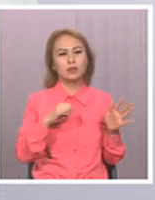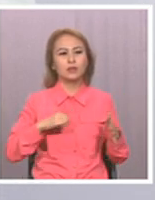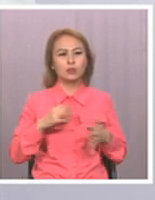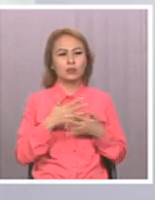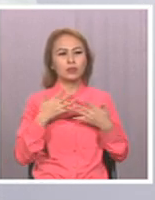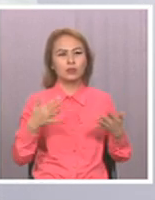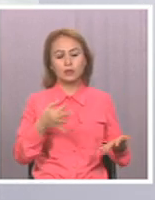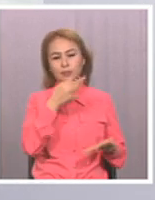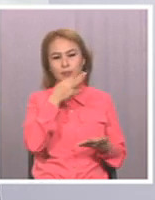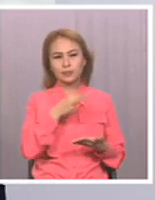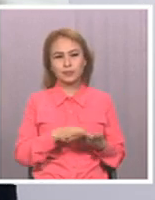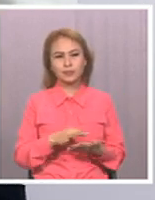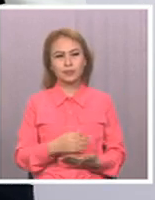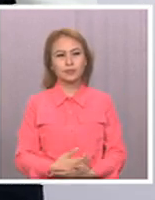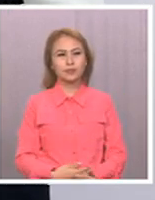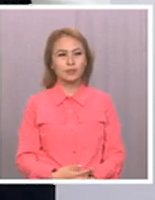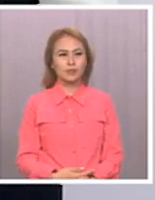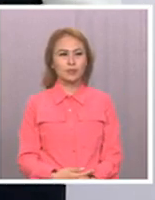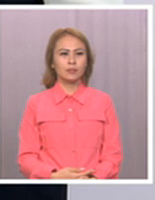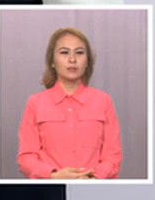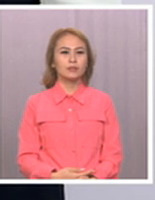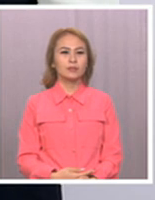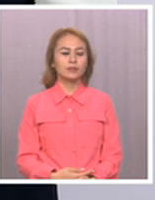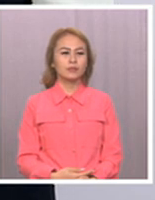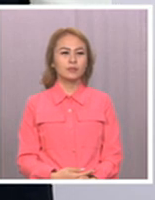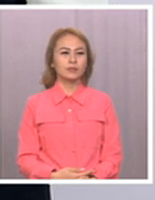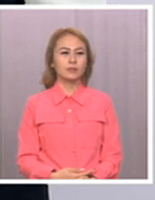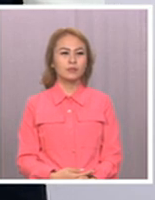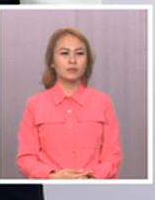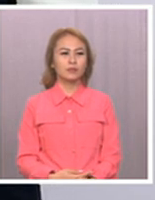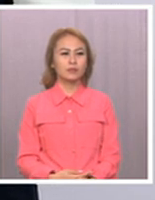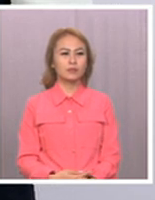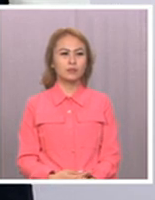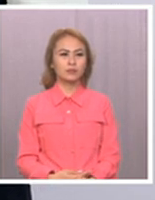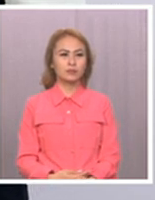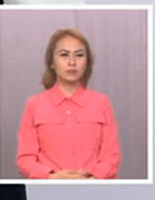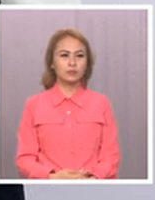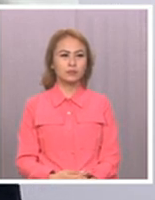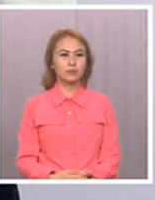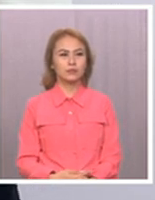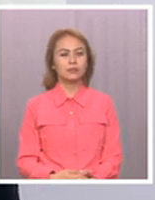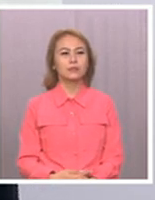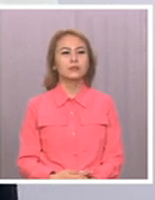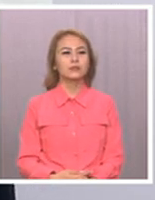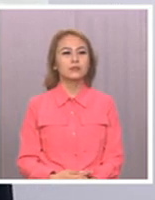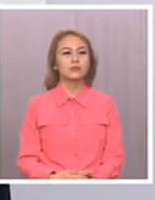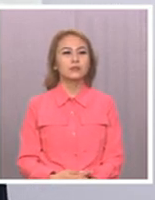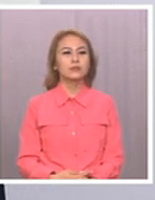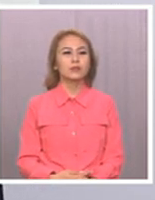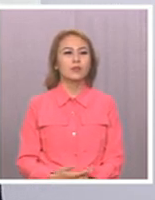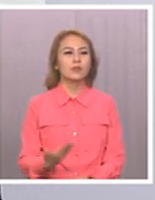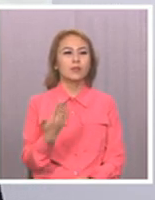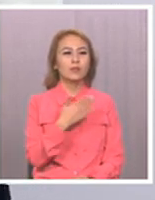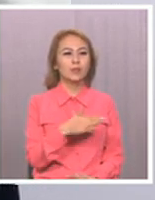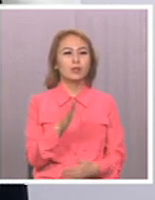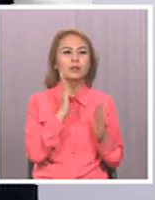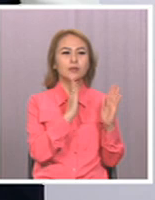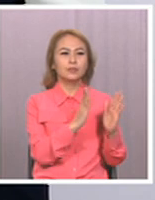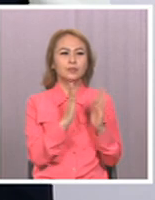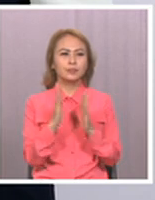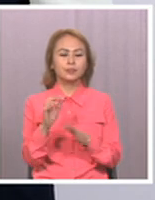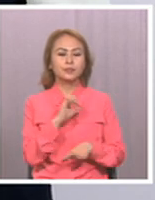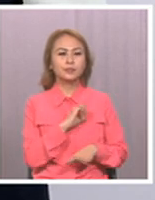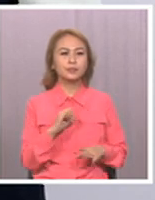өздеріңіз көріп тұрғандай, ең үлкен мән ол 8.56 екен. Енді осы қатардағы ең кіші